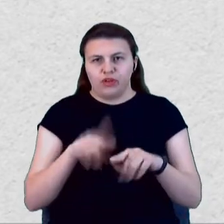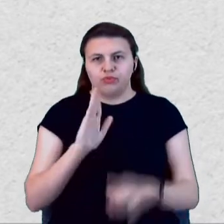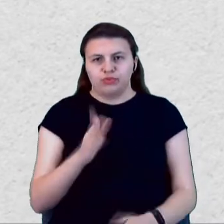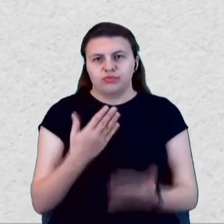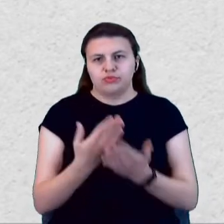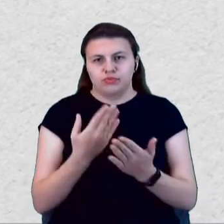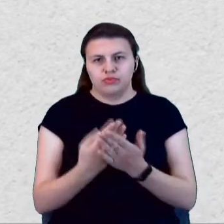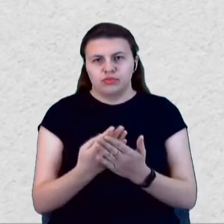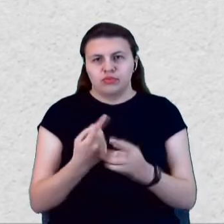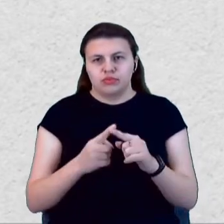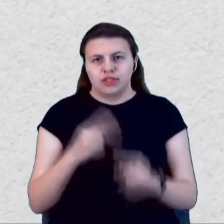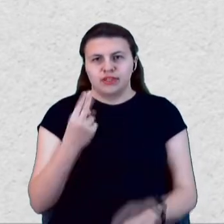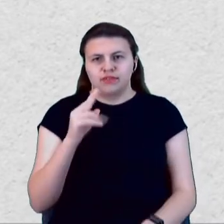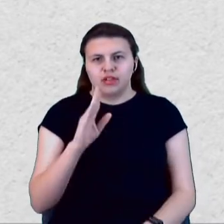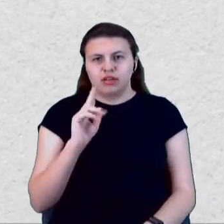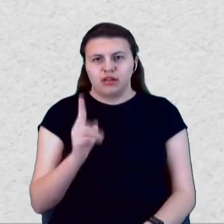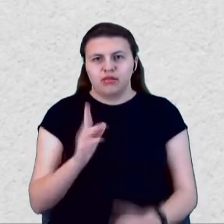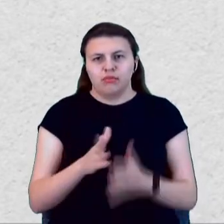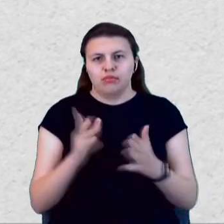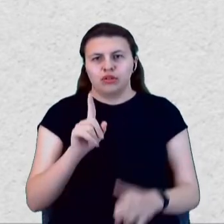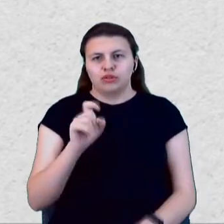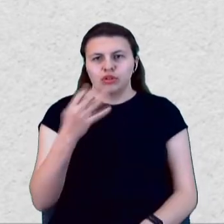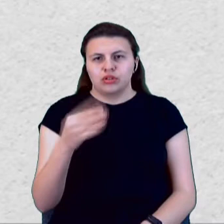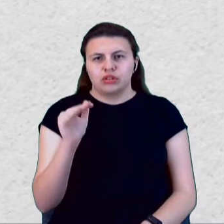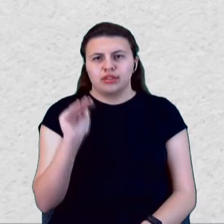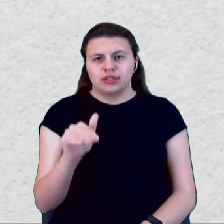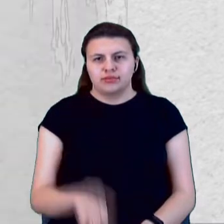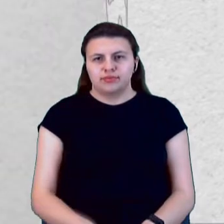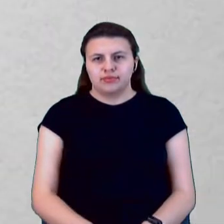за даними ЦВК, трохи більше 140 тисяч.